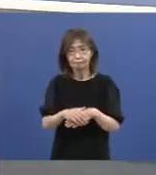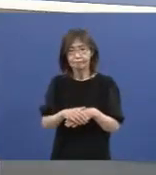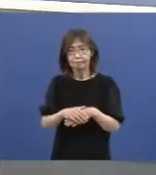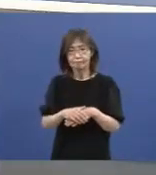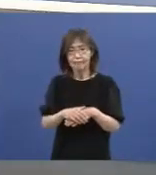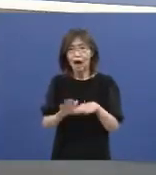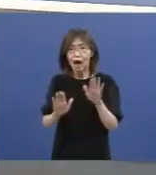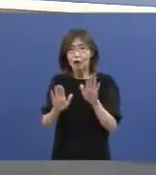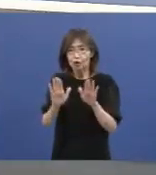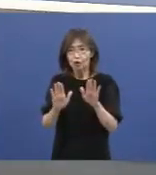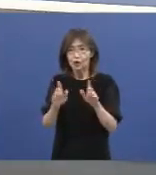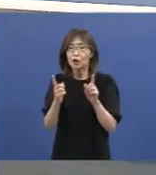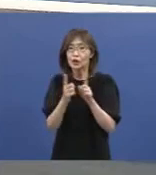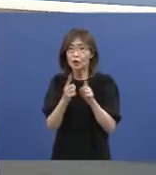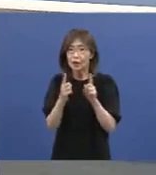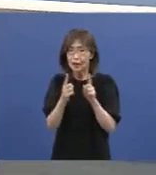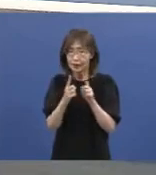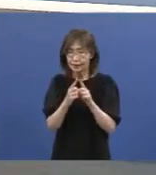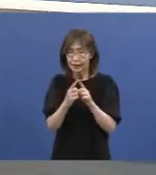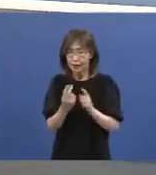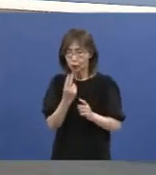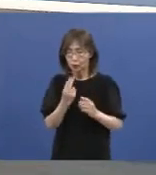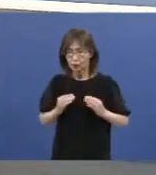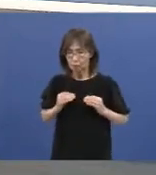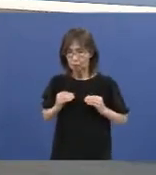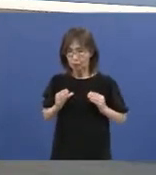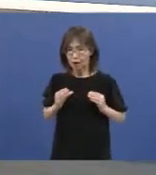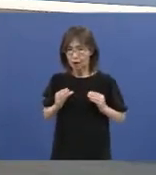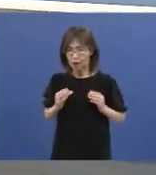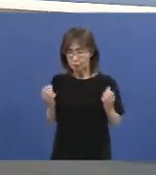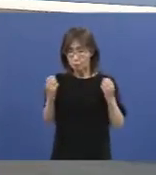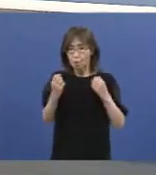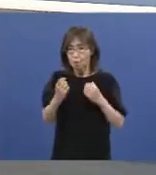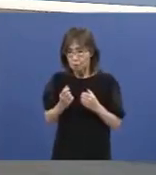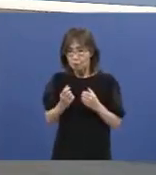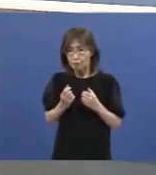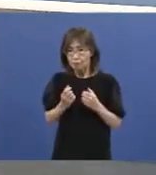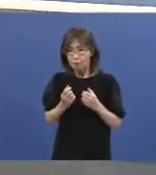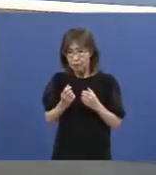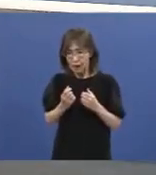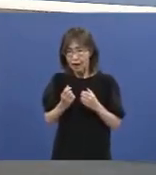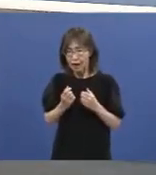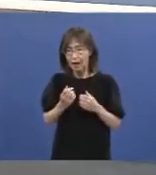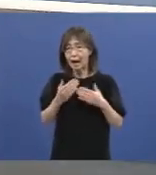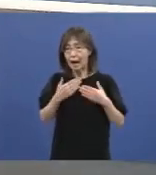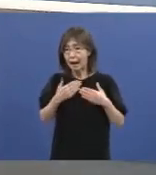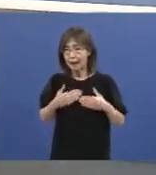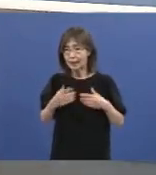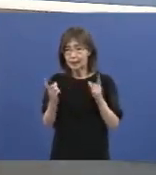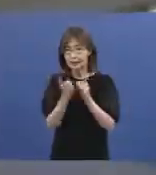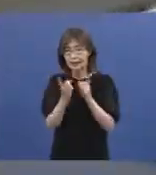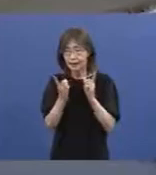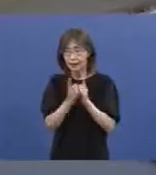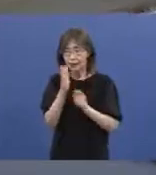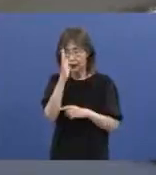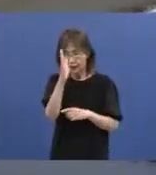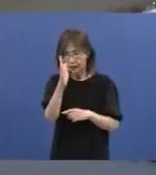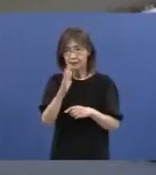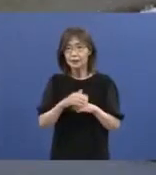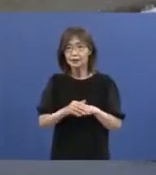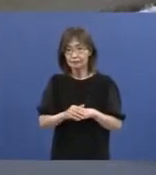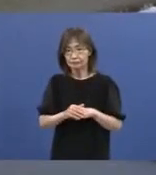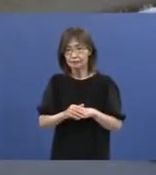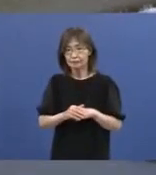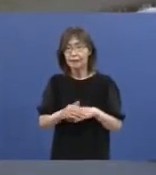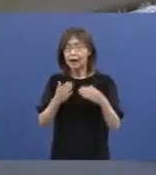況によってはライフジャケットとかそういうものを着て安全対策をしてもらうっていうこともね考えてほしいですね。 そうですよね、